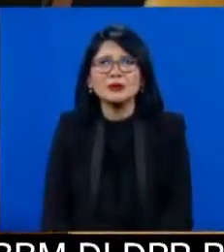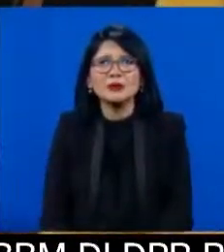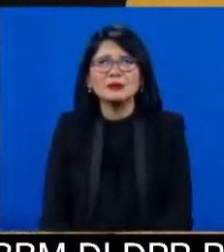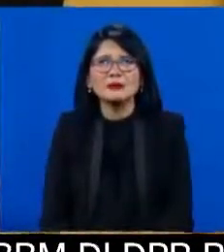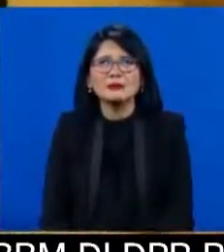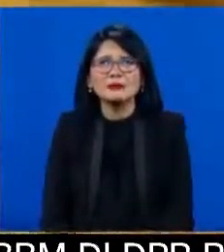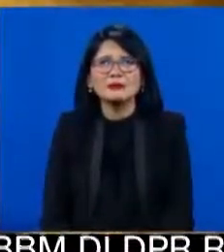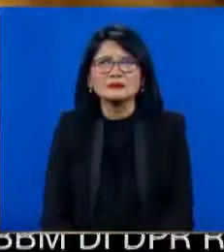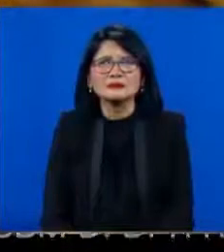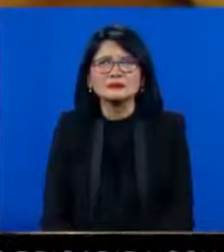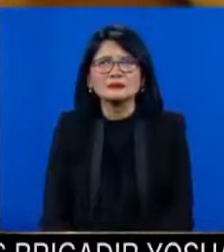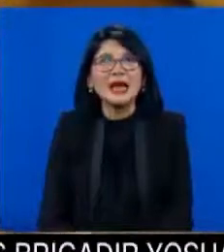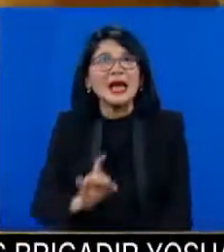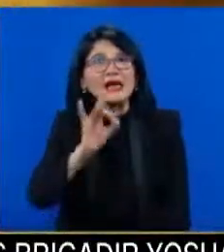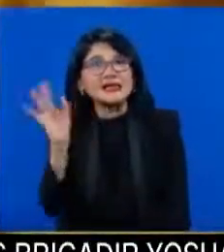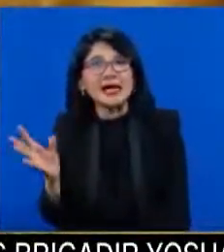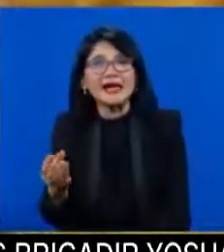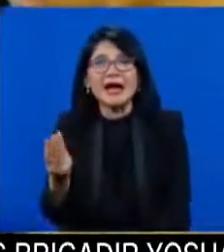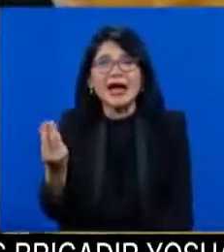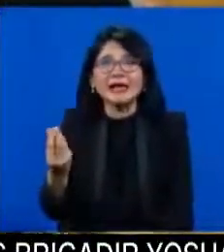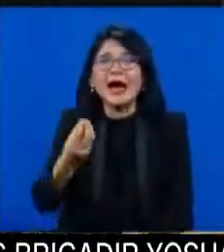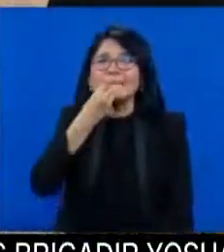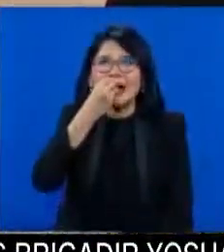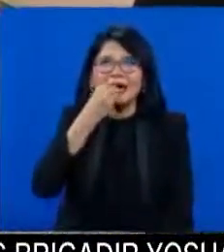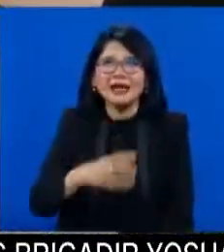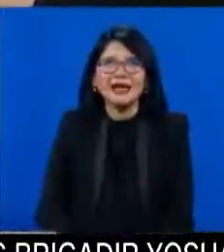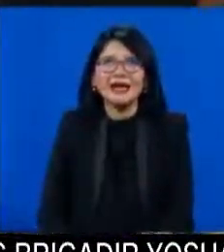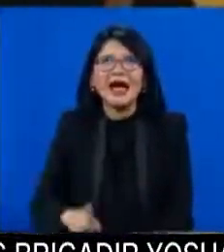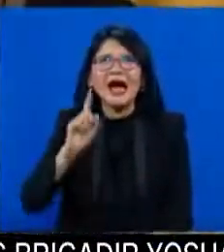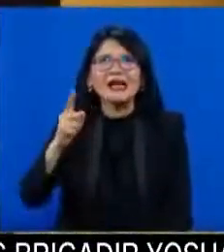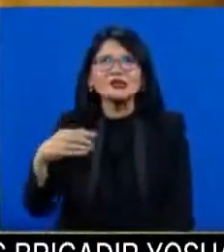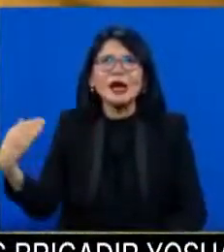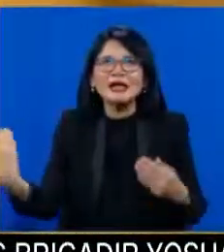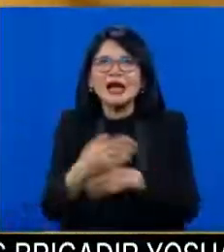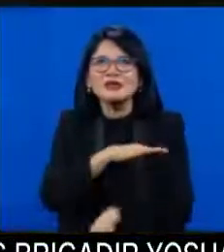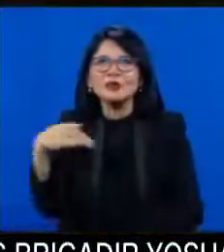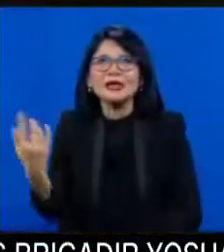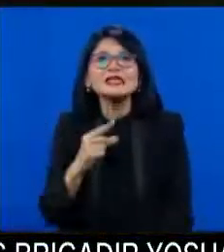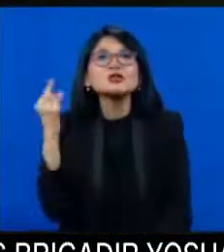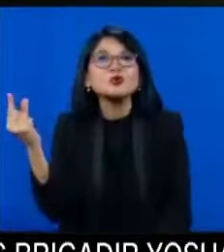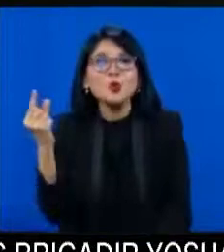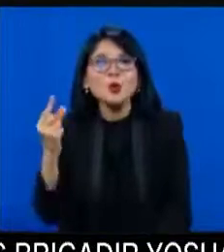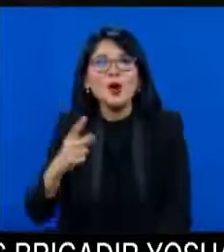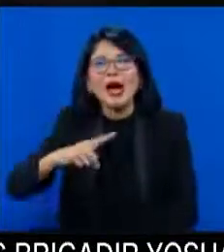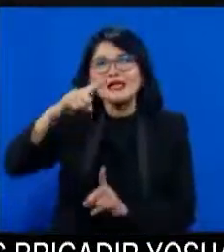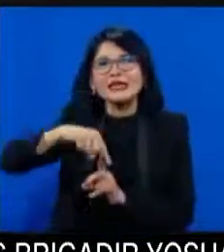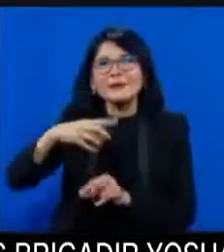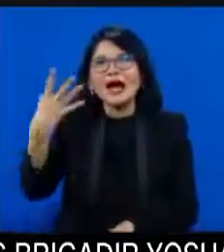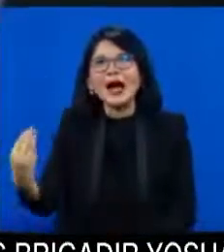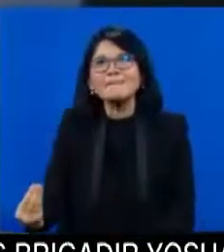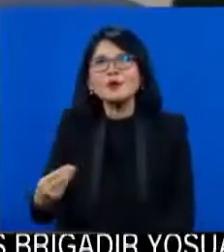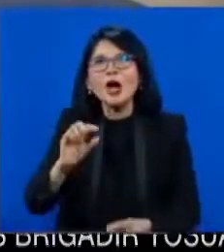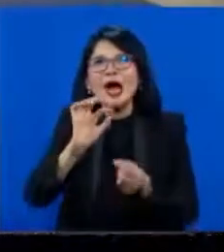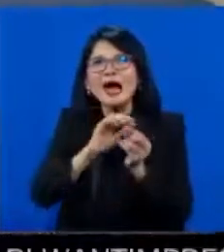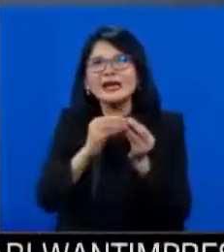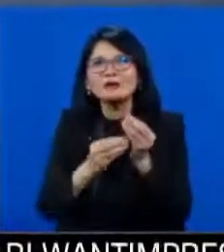biasa. Tidak hanya harga pangan, kenaikan harga juga terjadi pada transportasi umum. Di terminal Kampung Rambutan, sejumlah tiket